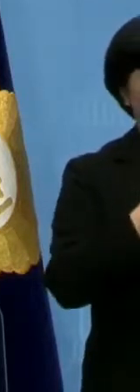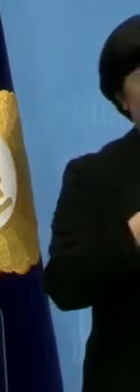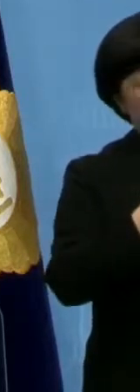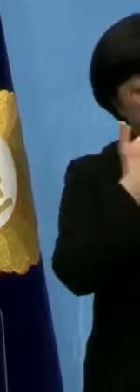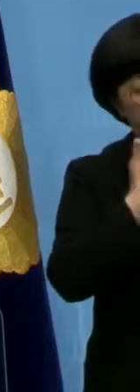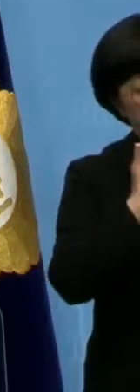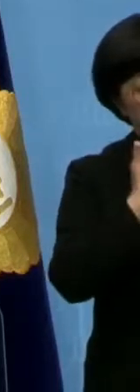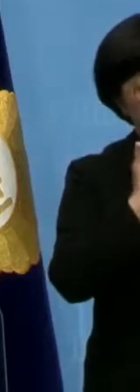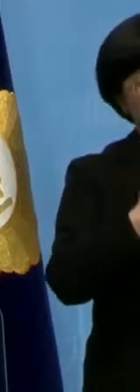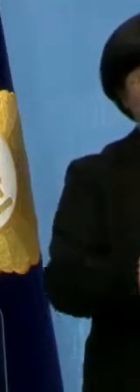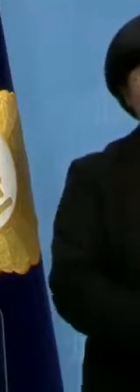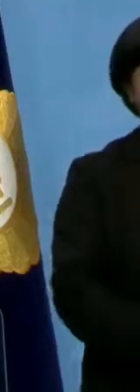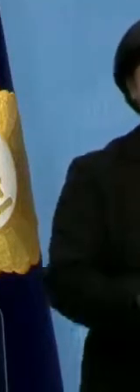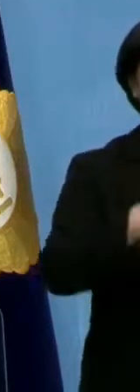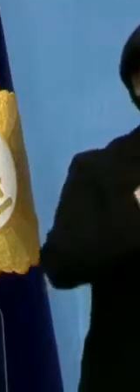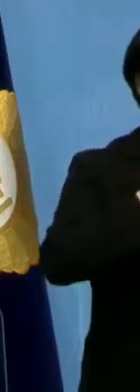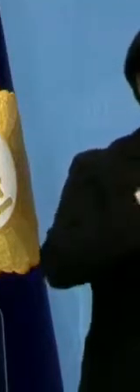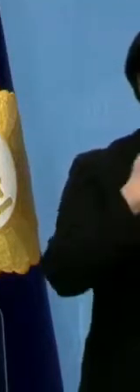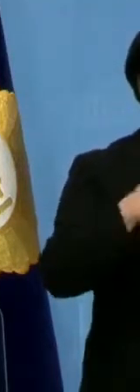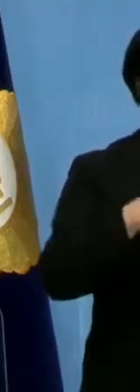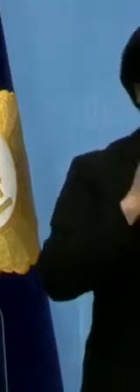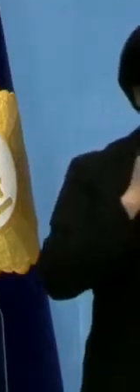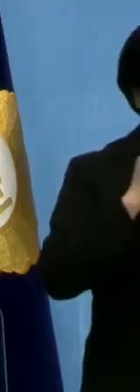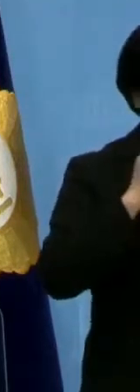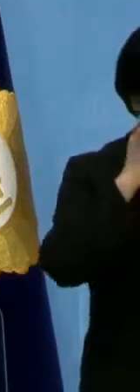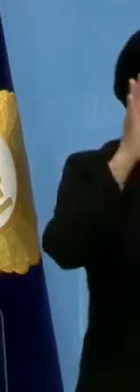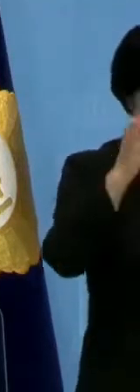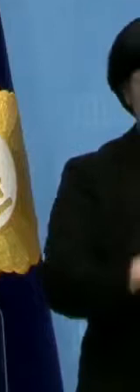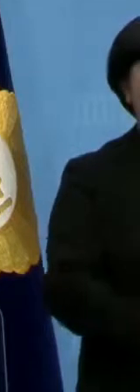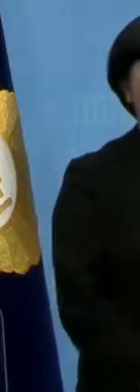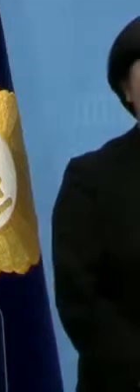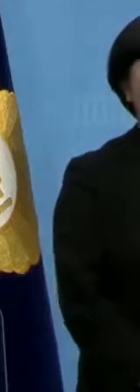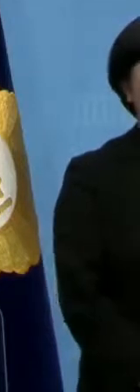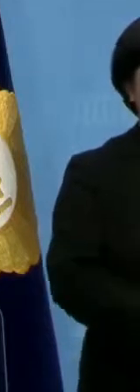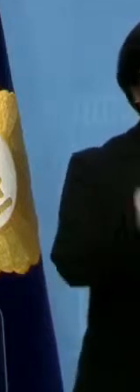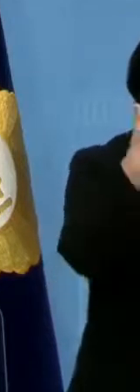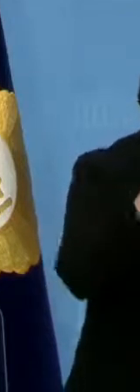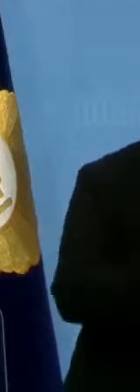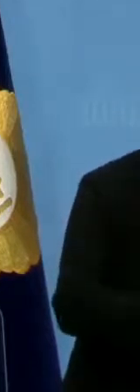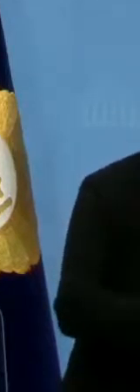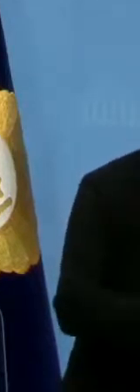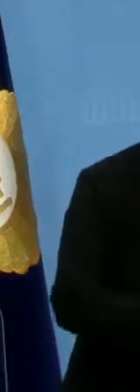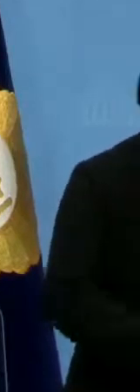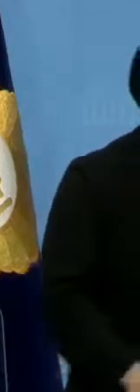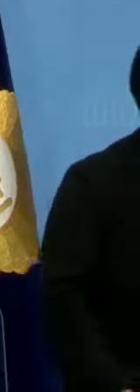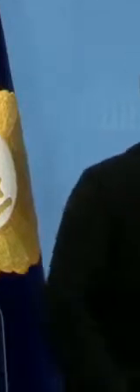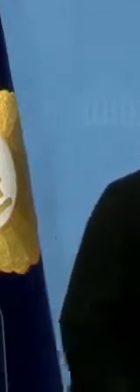합시다. 저도 최선을 다하겠습니다. 감사합니다.